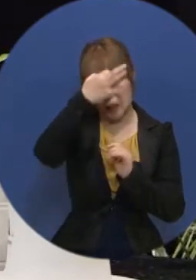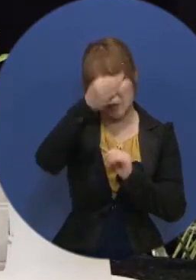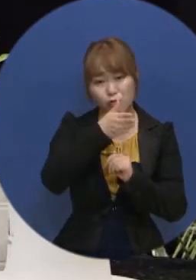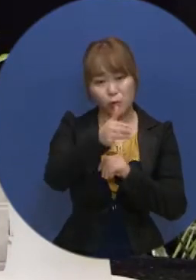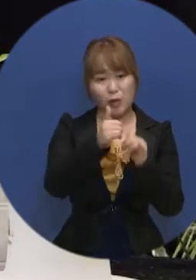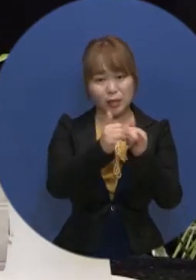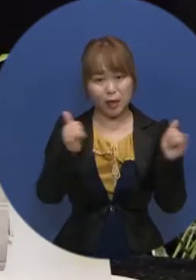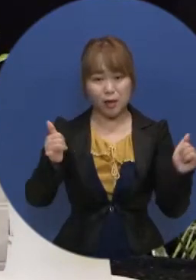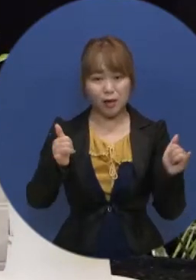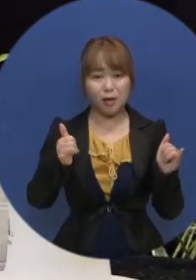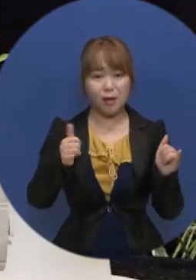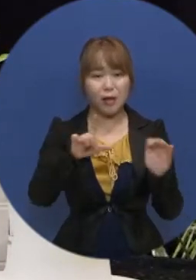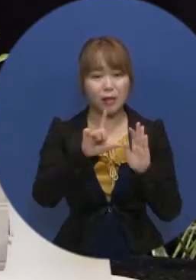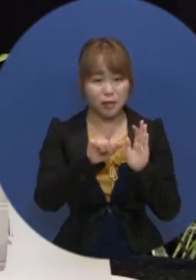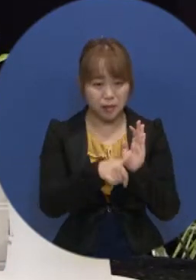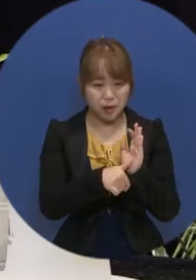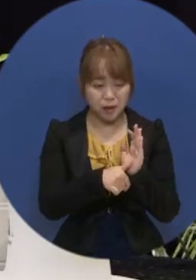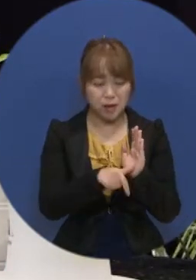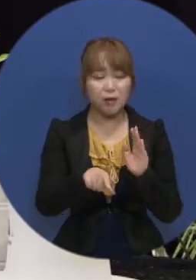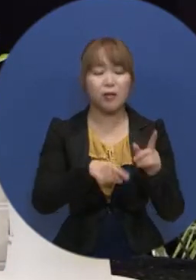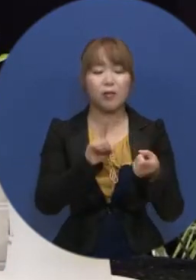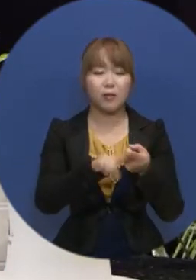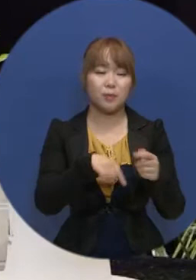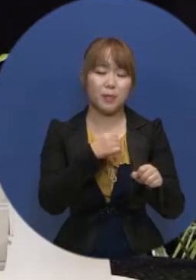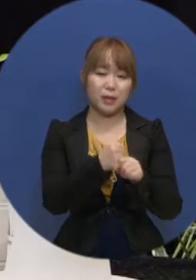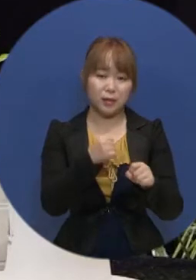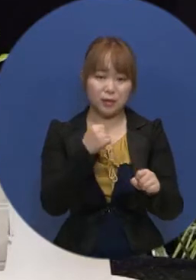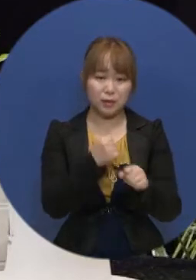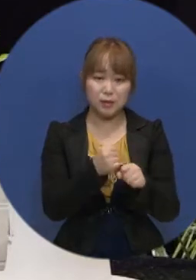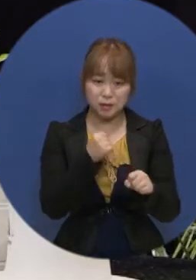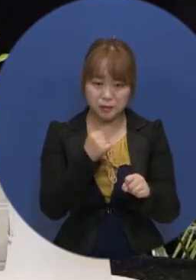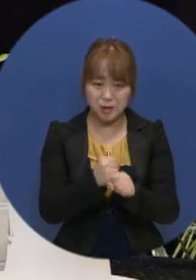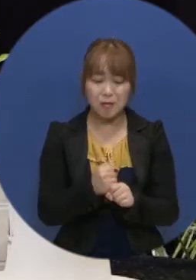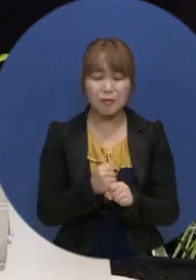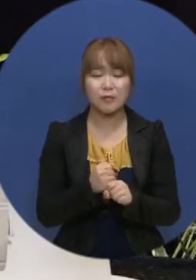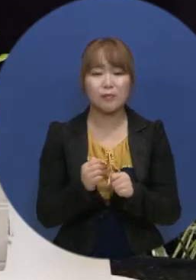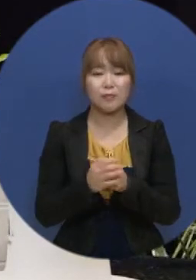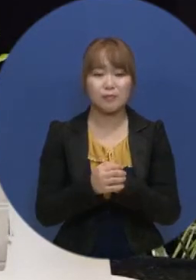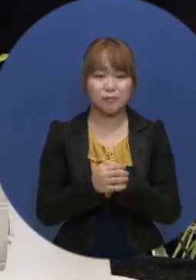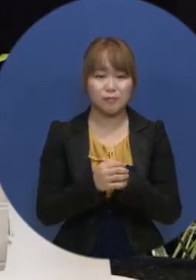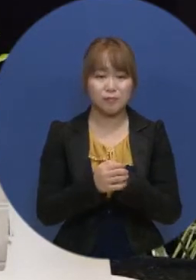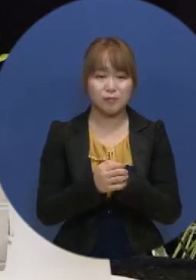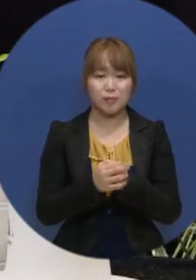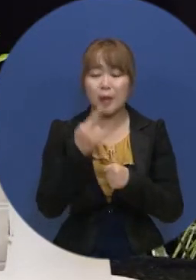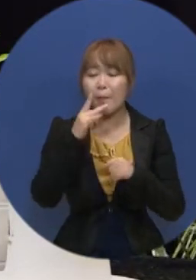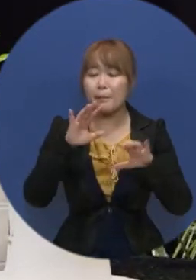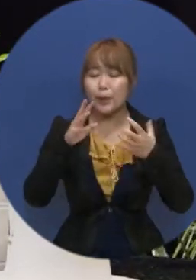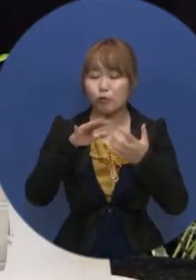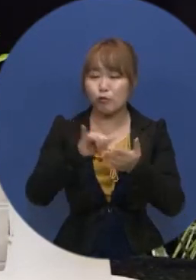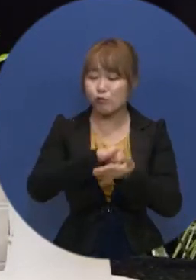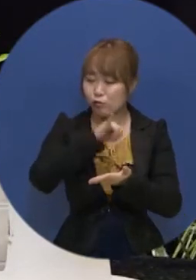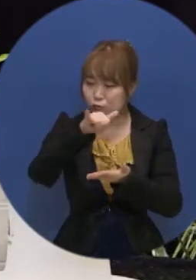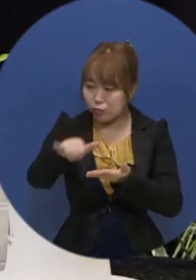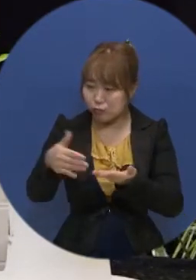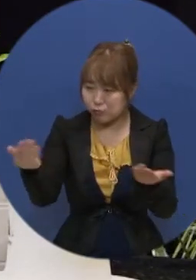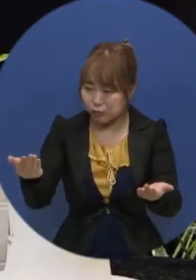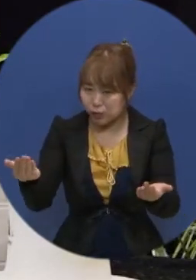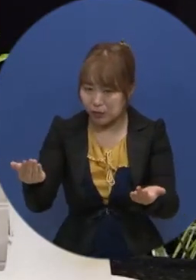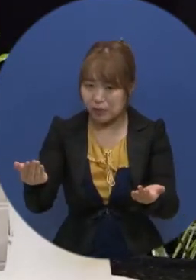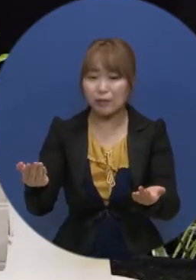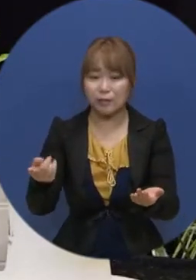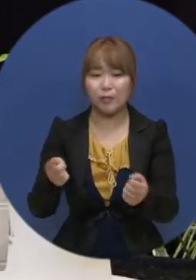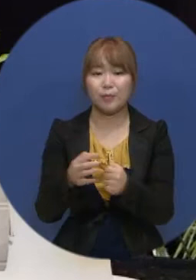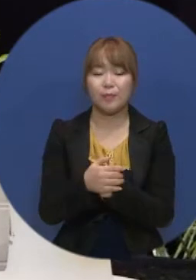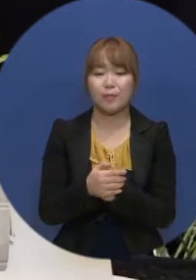네네. 기술과장 할 때 이제 그걸 만들어서. 네네. 그래서 그 미국 출장까지 가서 네네.